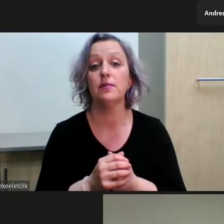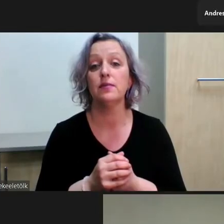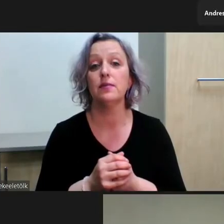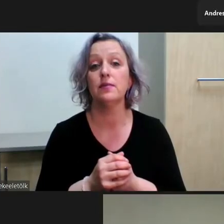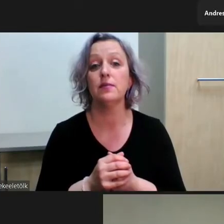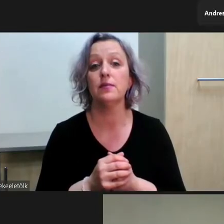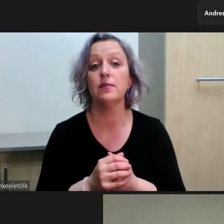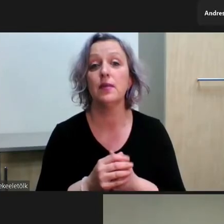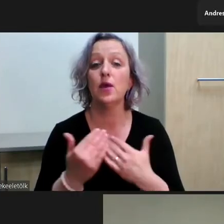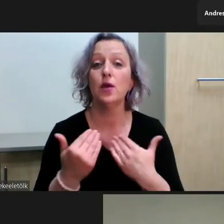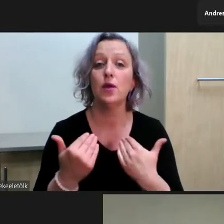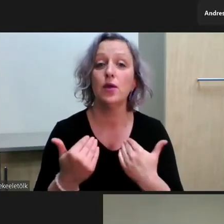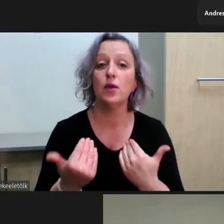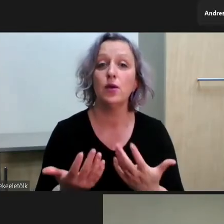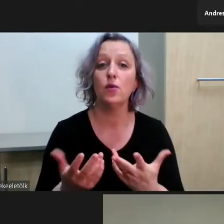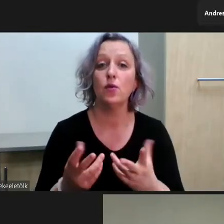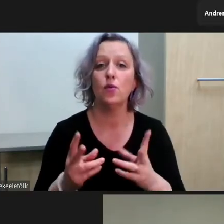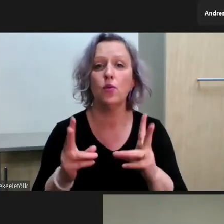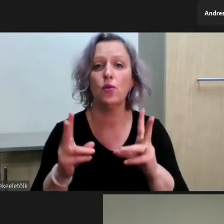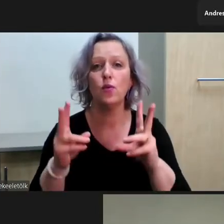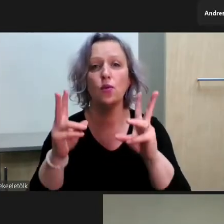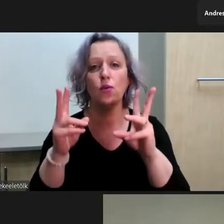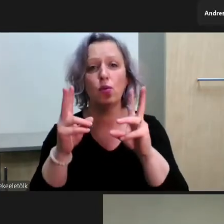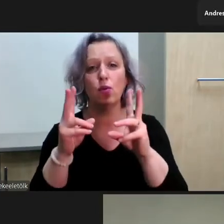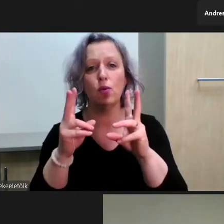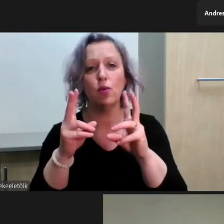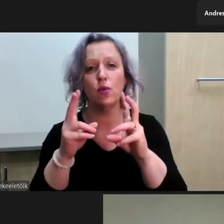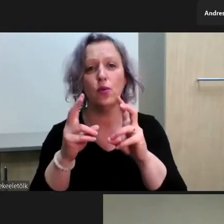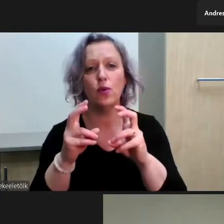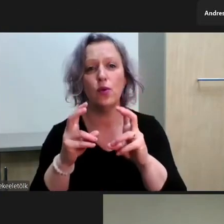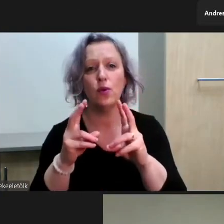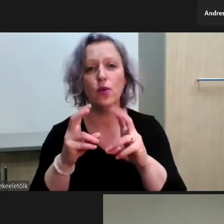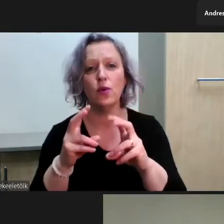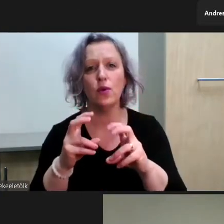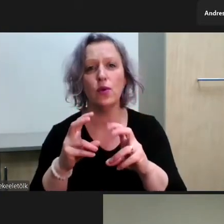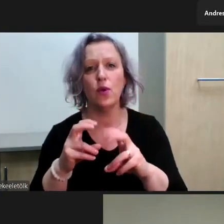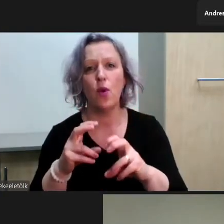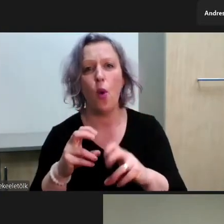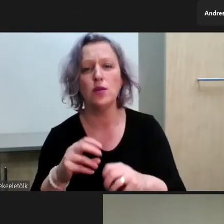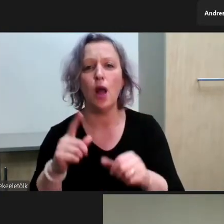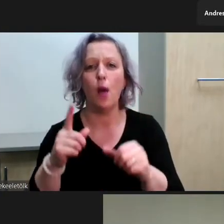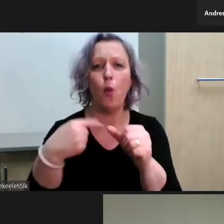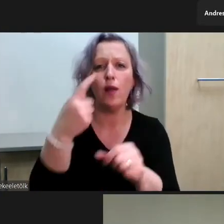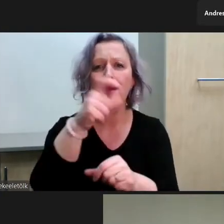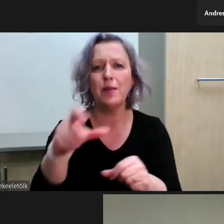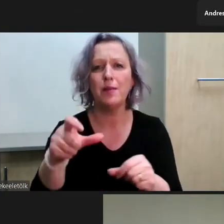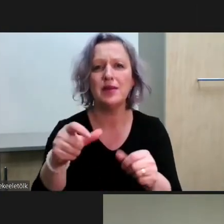puuetega inimeste võistlused, mis on ainult puudega inimestele?